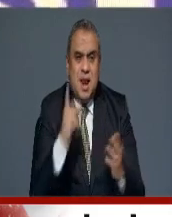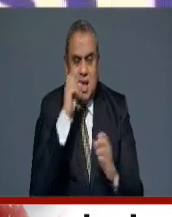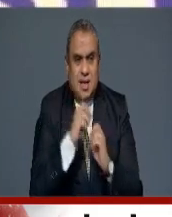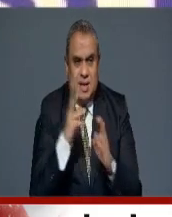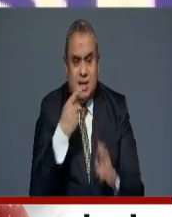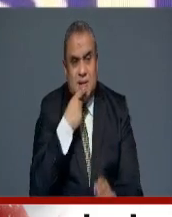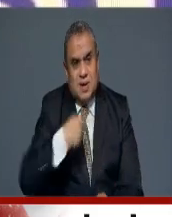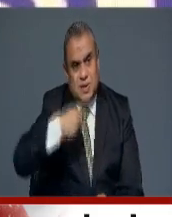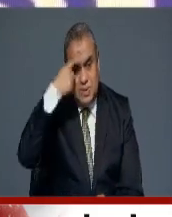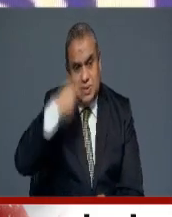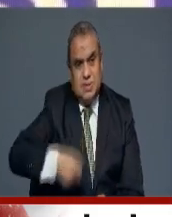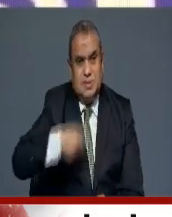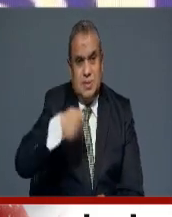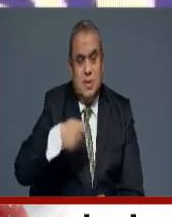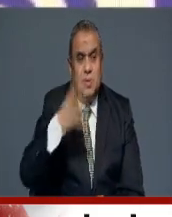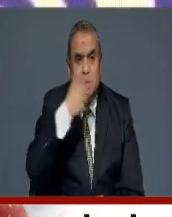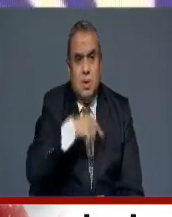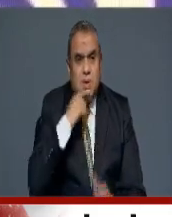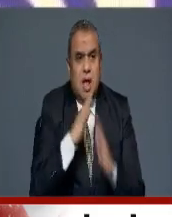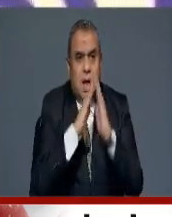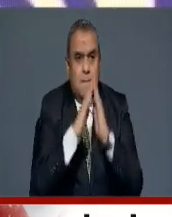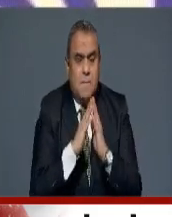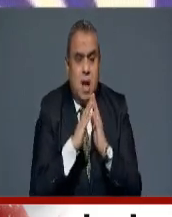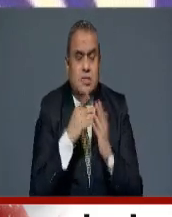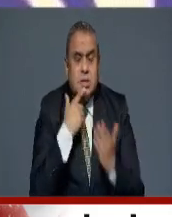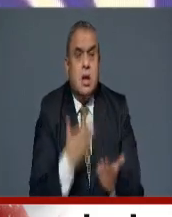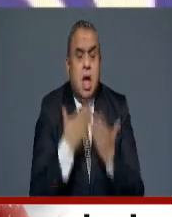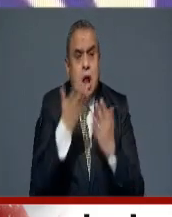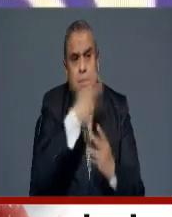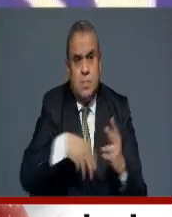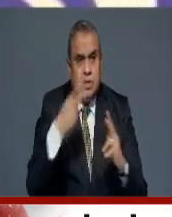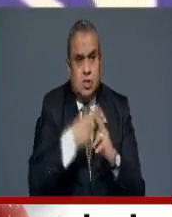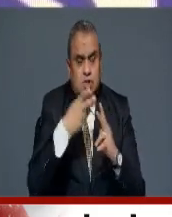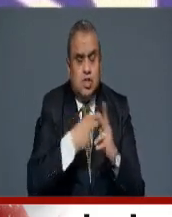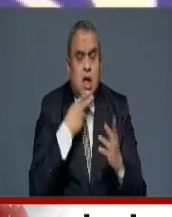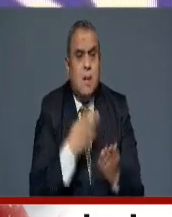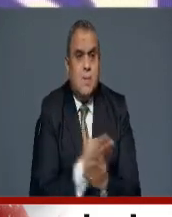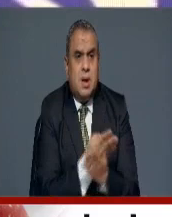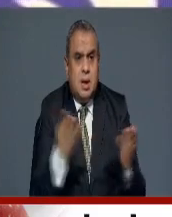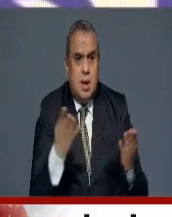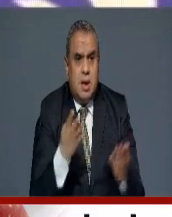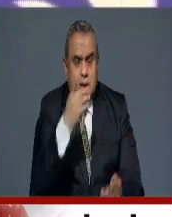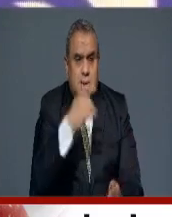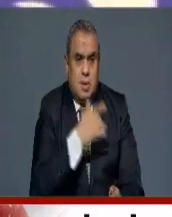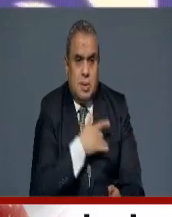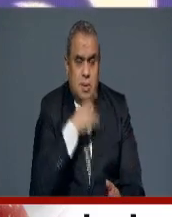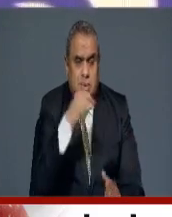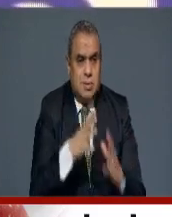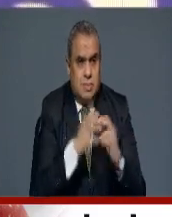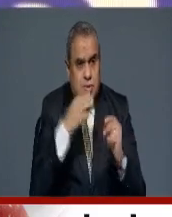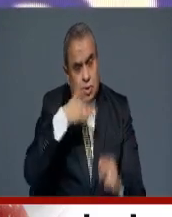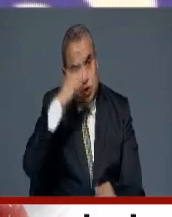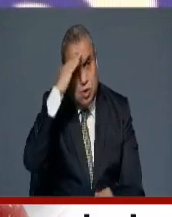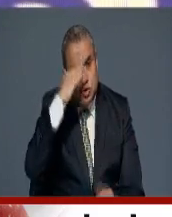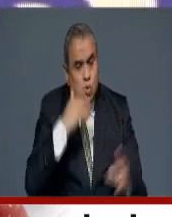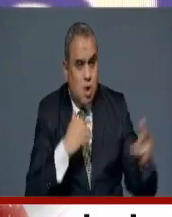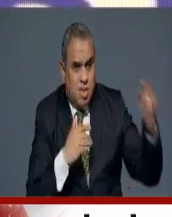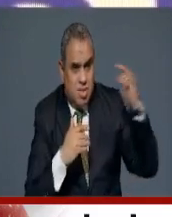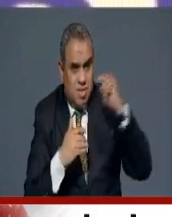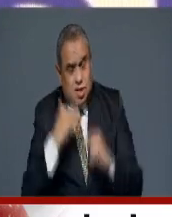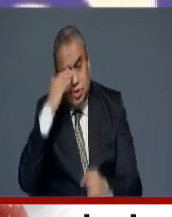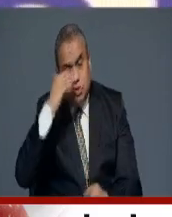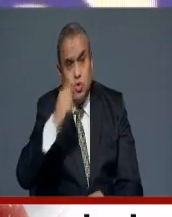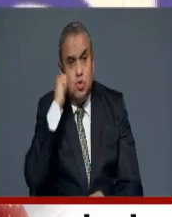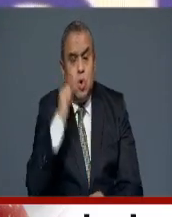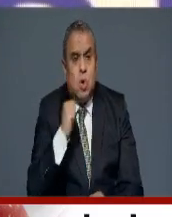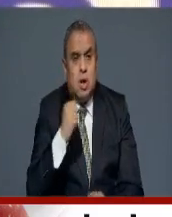سنة وحضرتك طيب وكل سنة ومصر كلها طيبة وبخير. أنا حابب النهاردة إن أنا أشكر حضرتك على وجودك معانا، مش بس